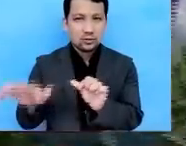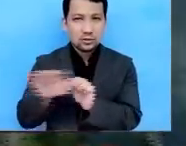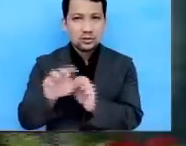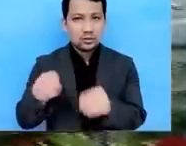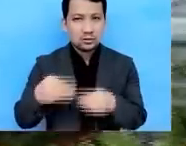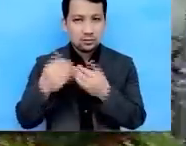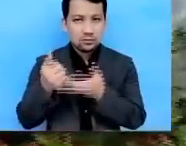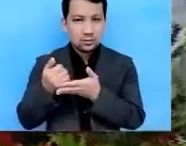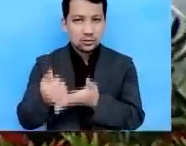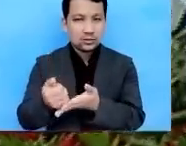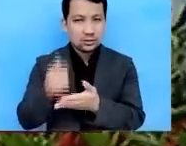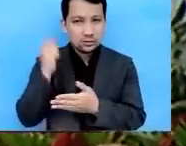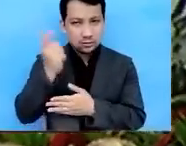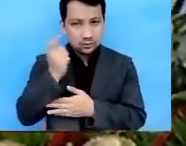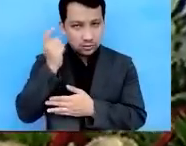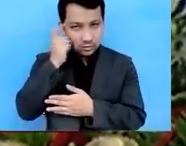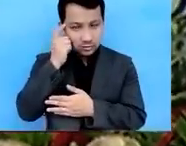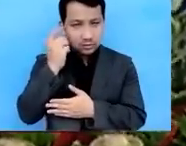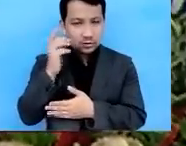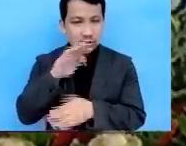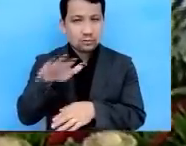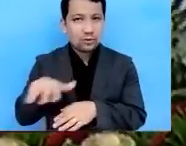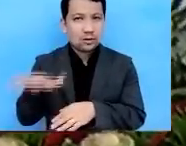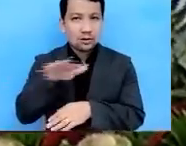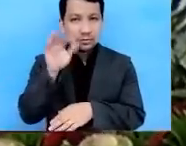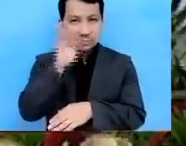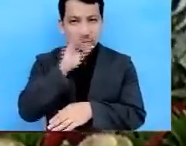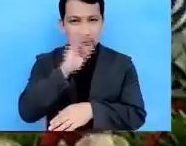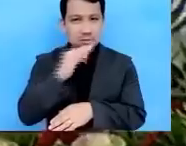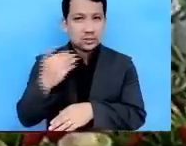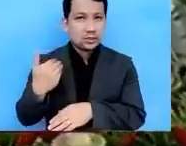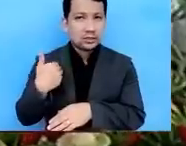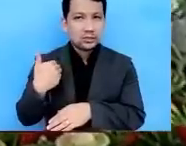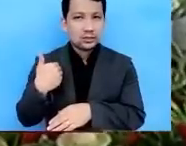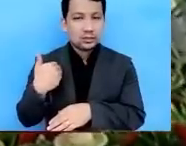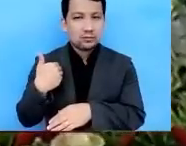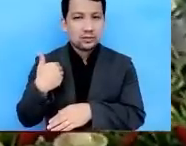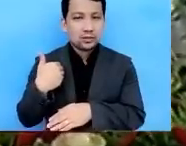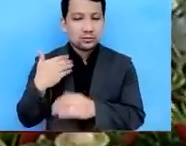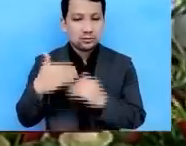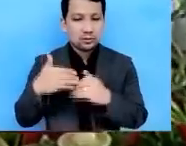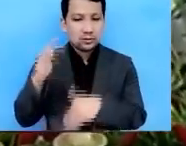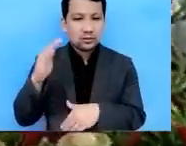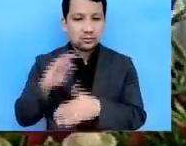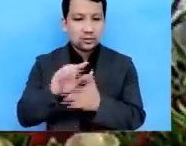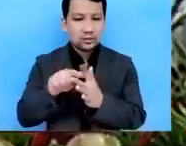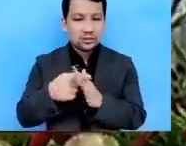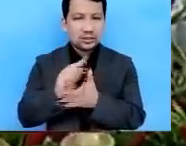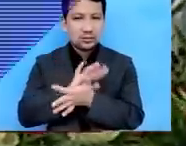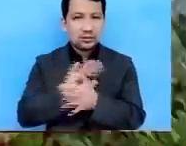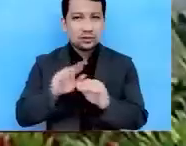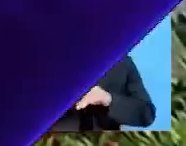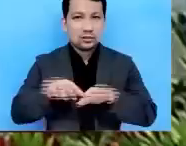tulong ang gobyerno, lalo na sa mga Pilipinong hindi pa tuluyang nakakabangon mula noong pumutok ang pandemya.